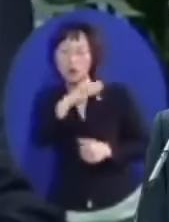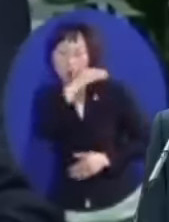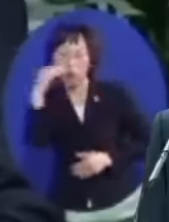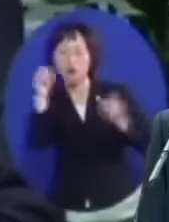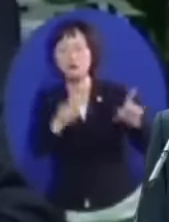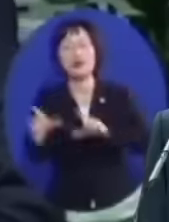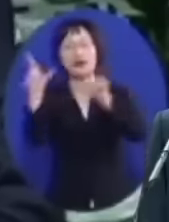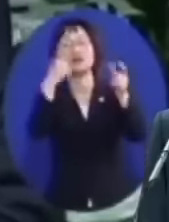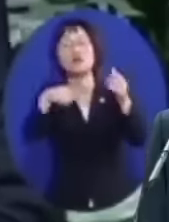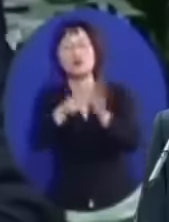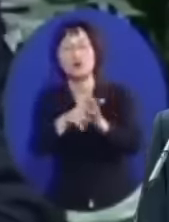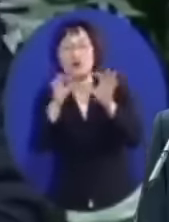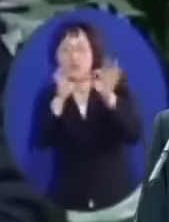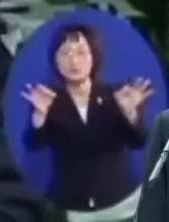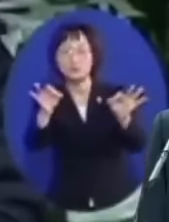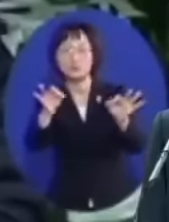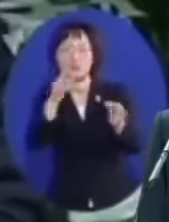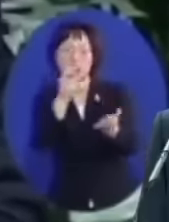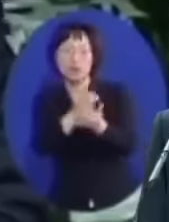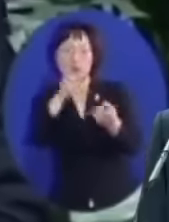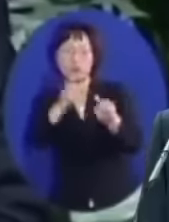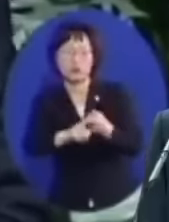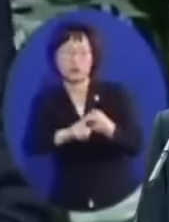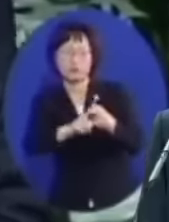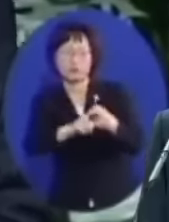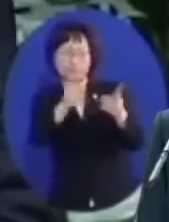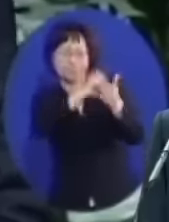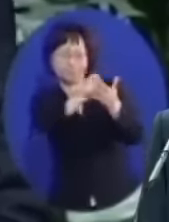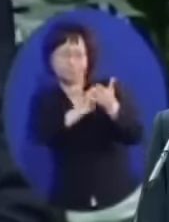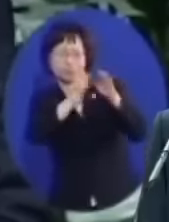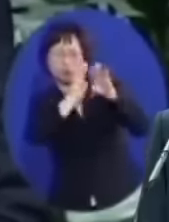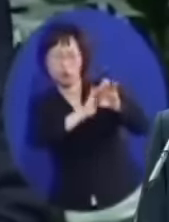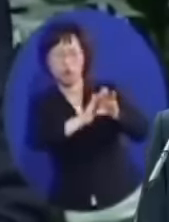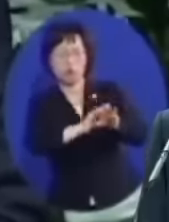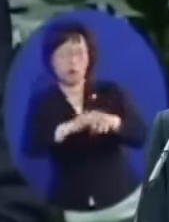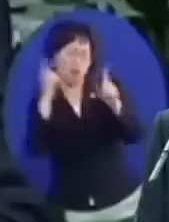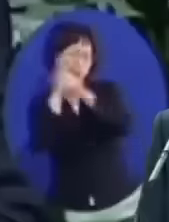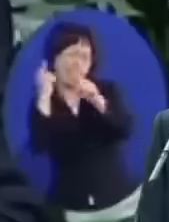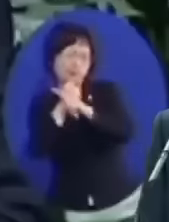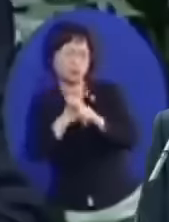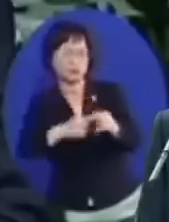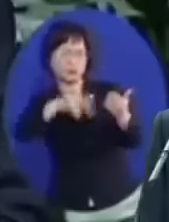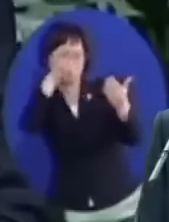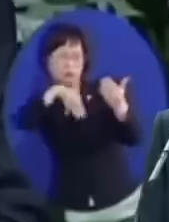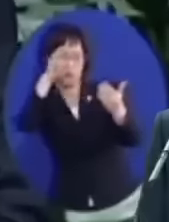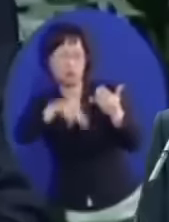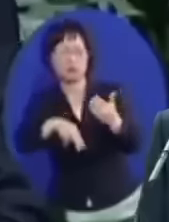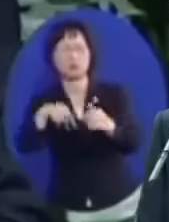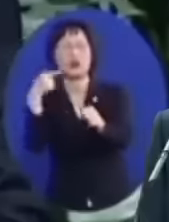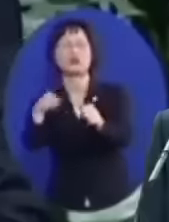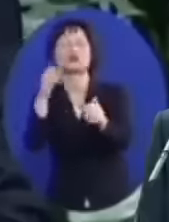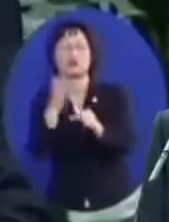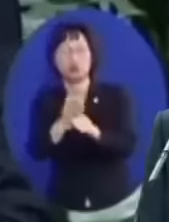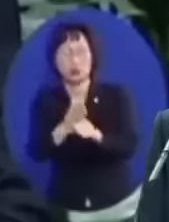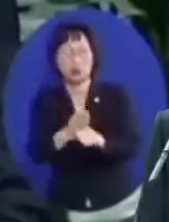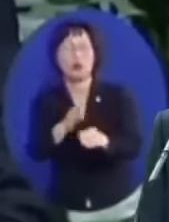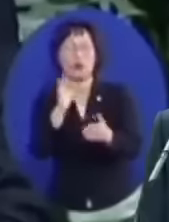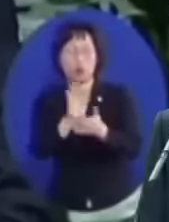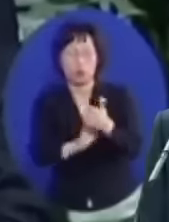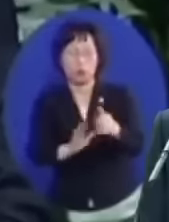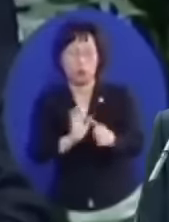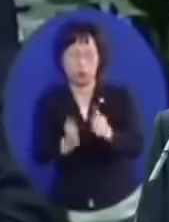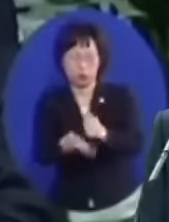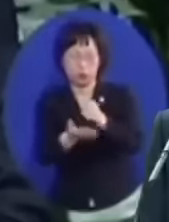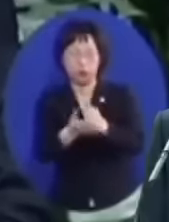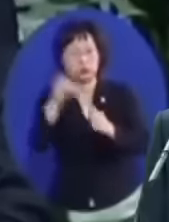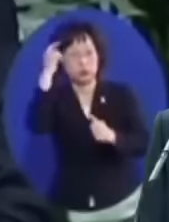위해서 이 십계명을 적어놓고 매일같이 읽게 만든다 그랬었어. 그래서 참 기특하다고 생각했습니다. 그런데 또 얼마